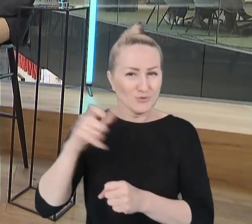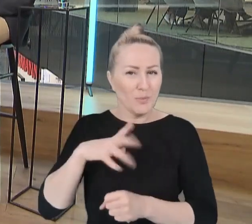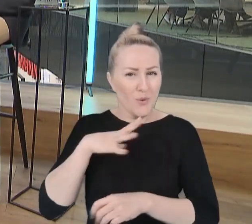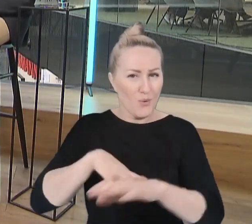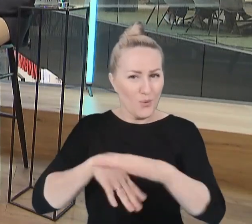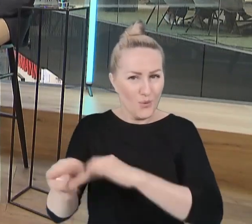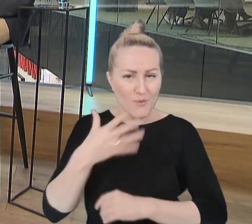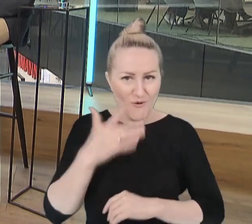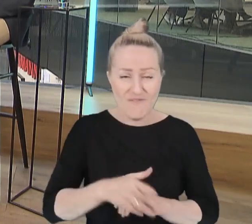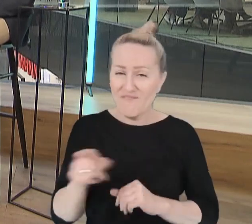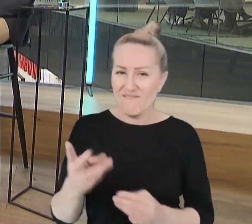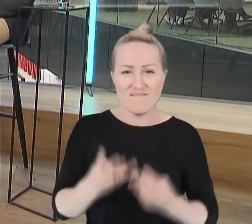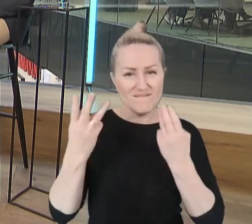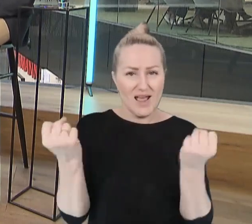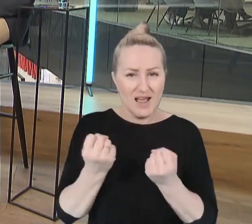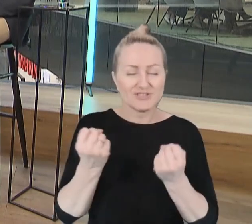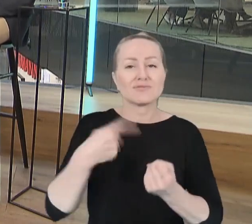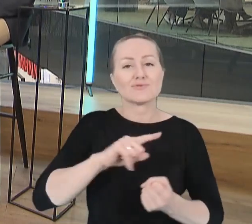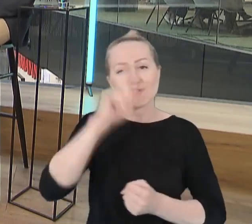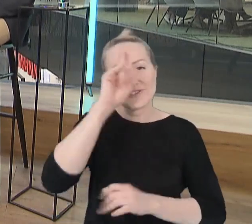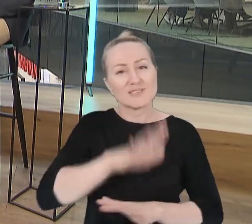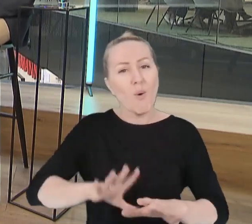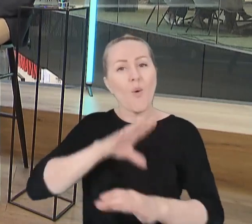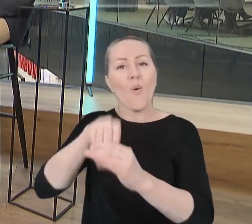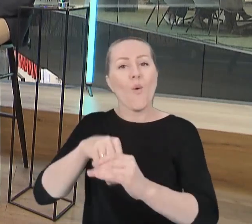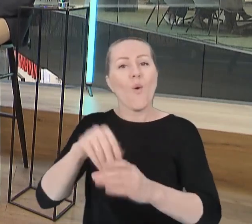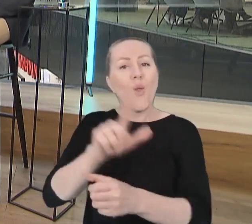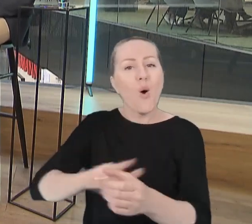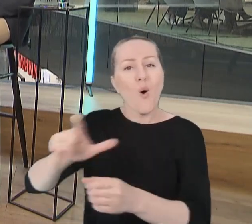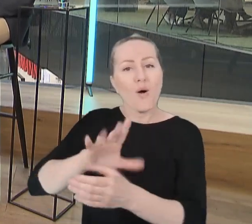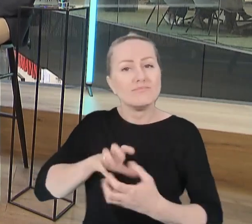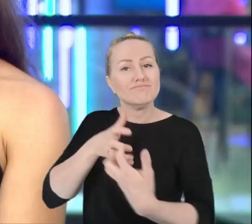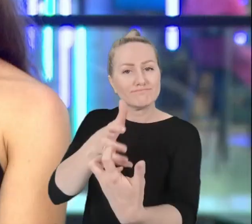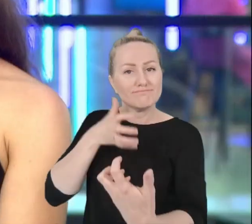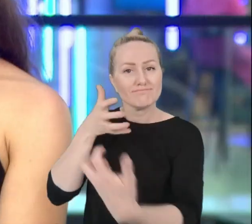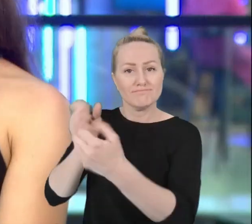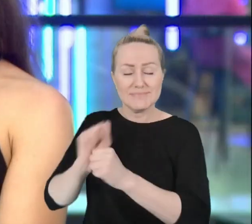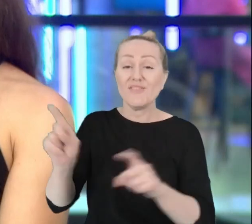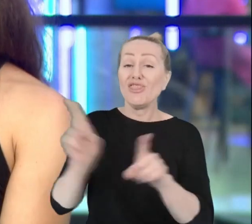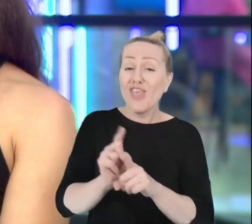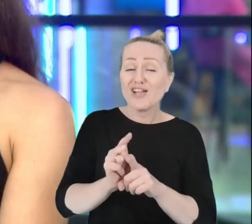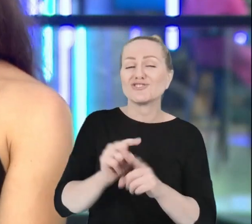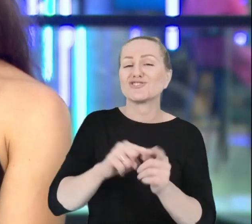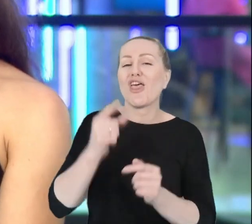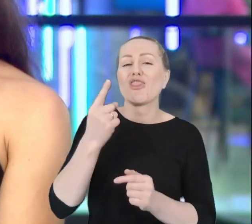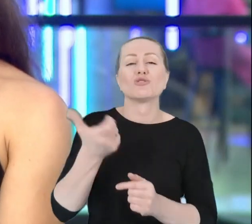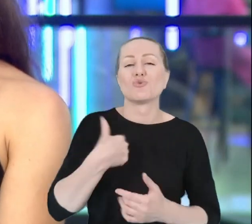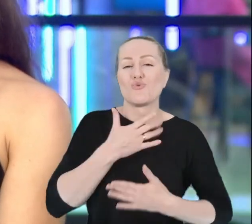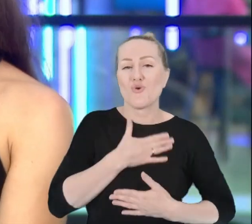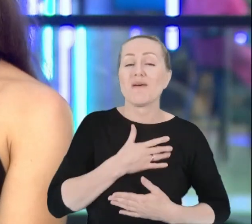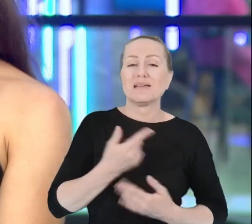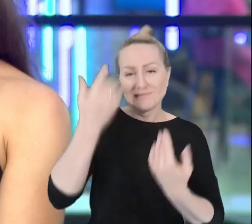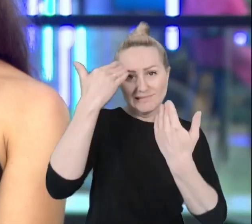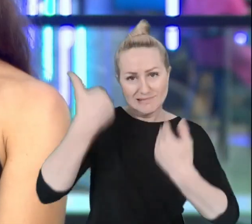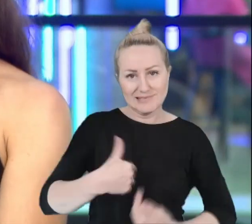i jakieś takie bycie w społeczności lokalnej. No i jeden z moich ulubionych sposobów to samo współczucie,